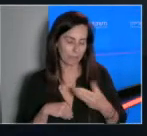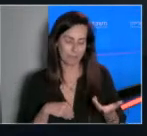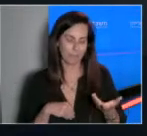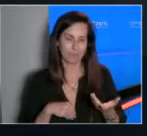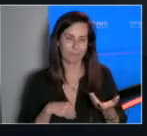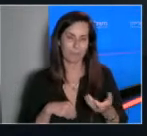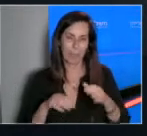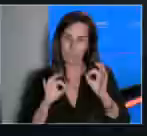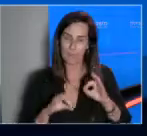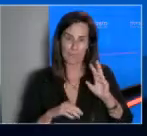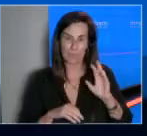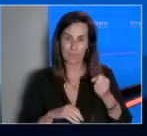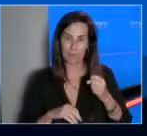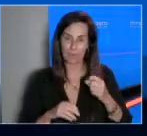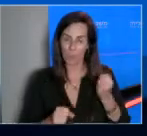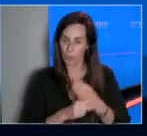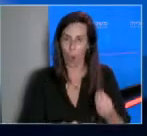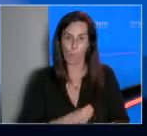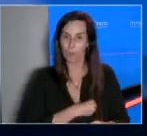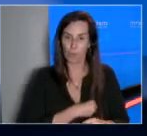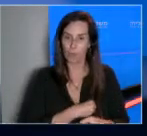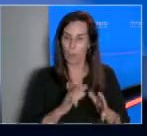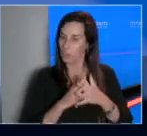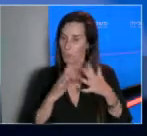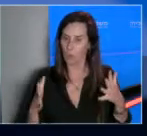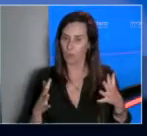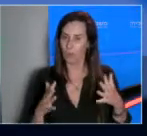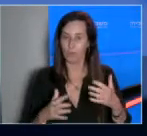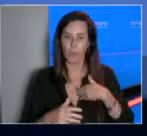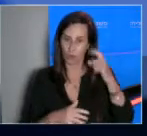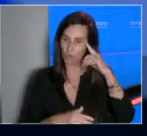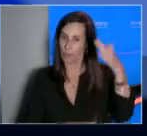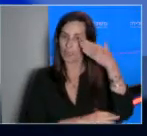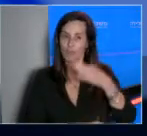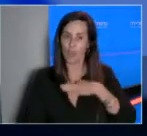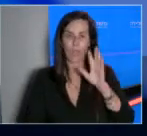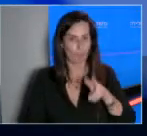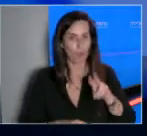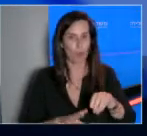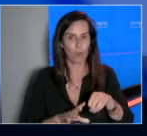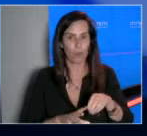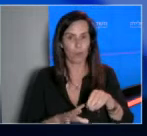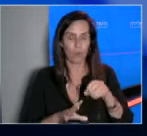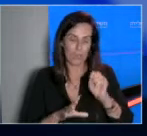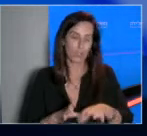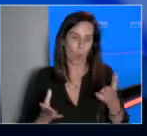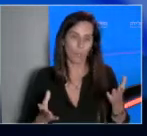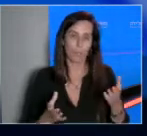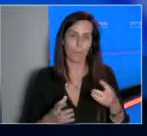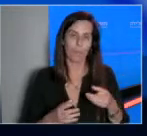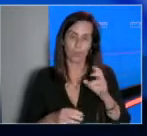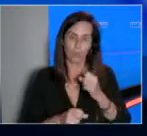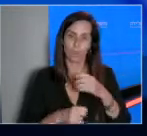הזה של, באמת, אם יהיה פה מעשה הומניטרי מאוד מאוד מאוד גדול, ואני חושב שהמדינה שלנו גם יכולה לתרום לסיפור הזה,